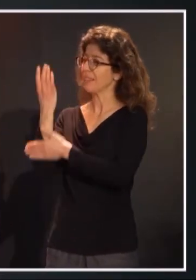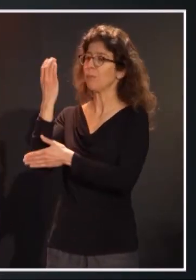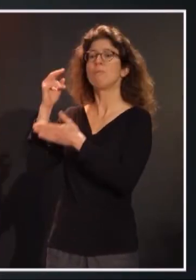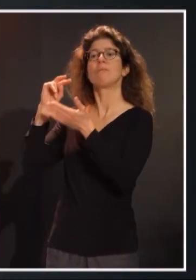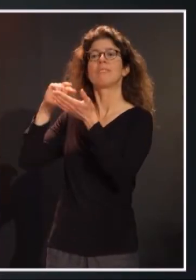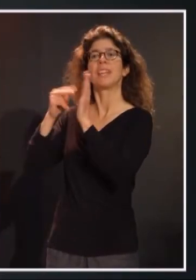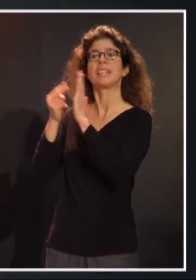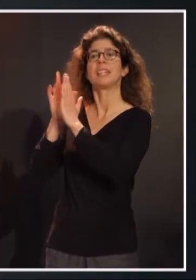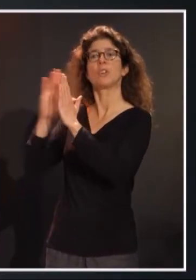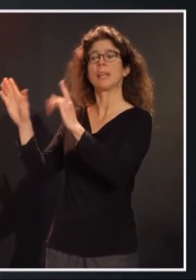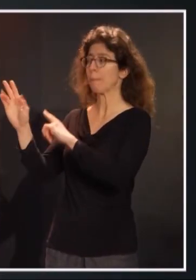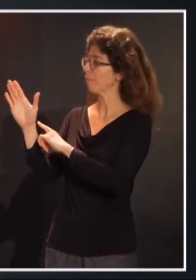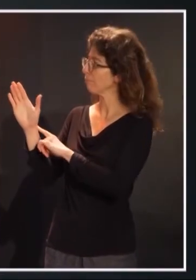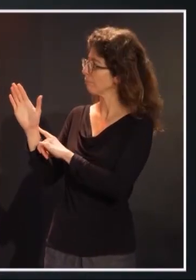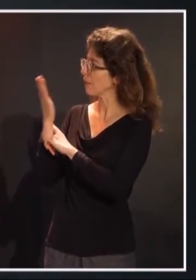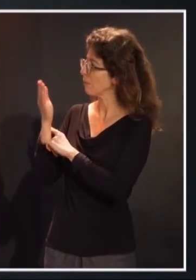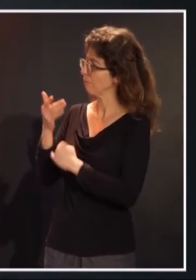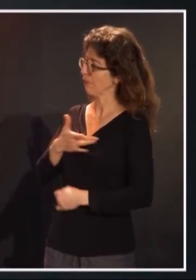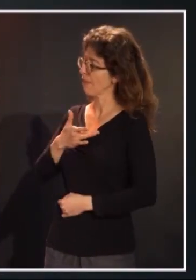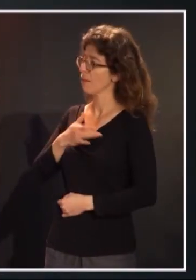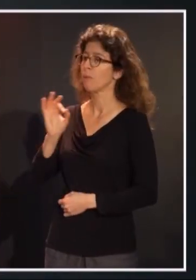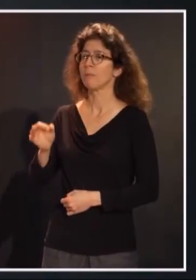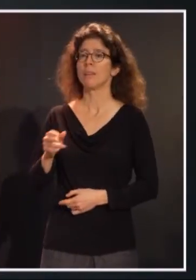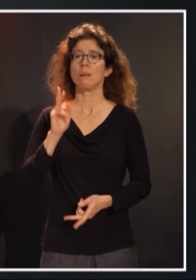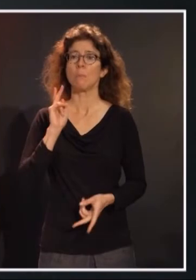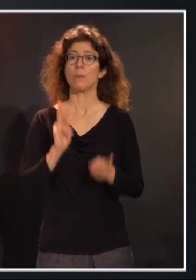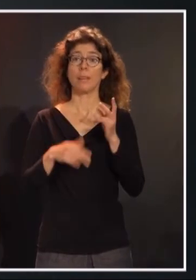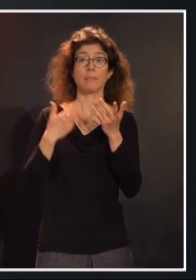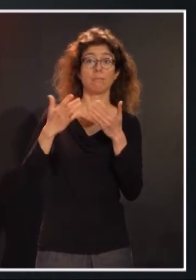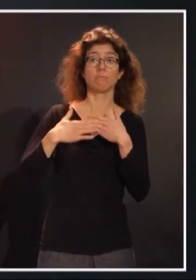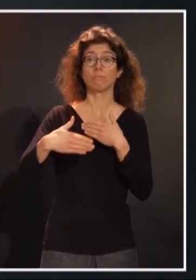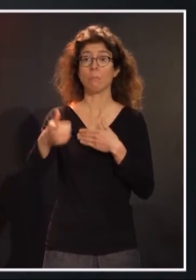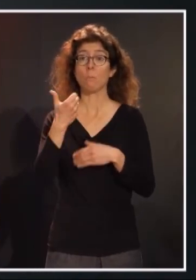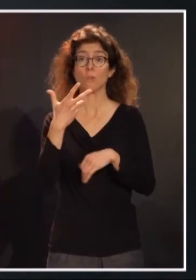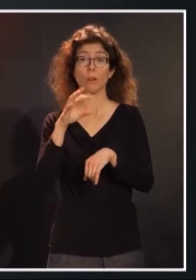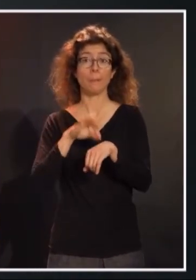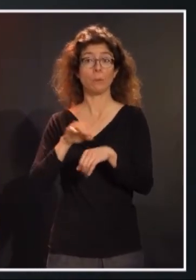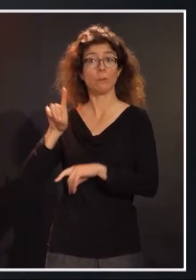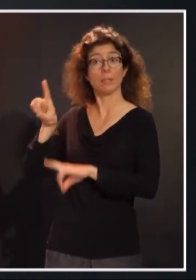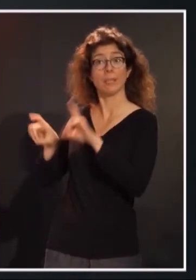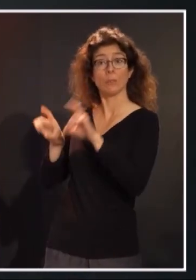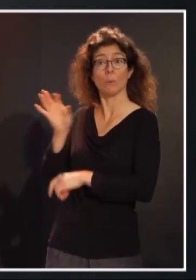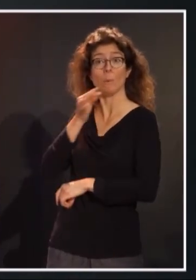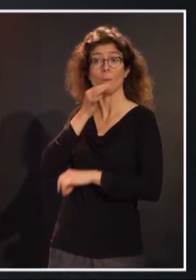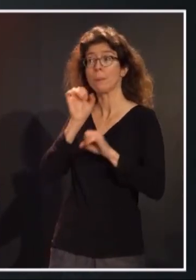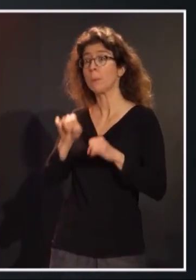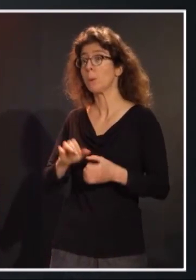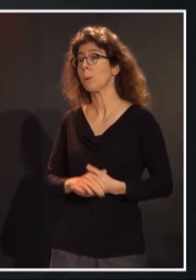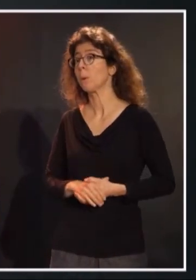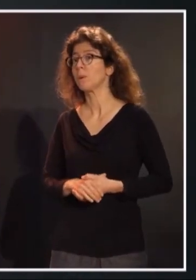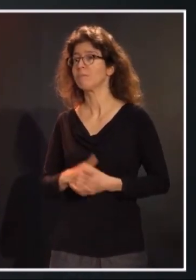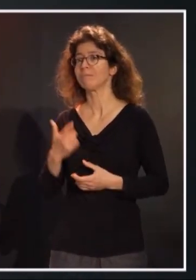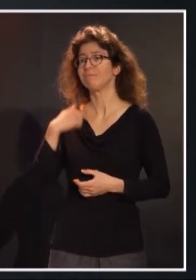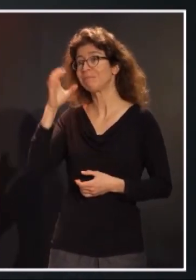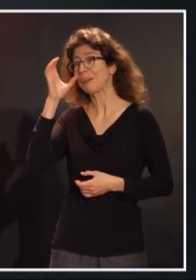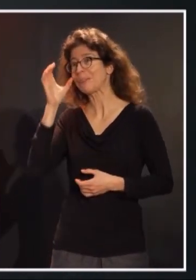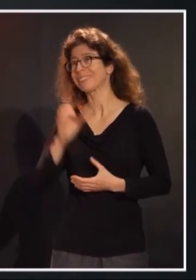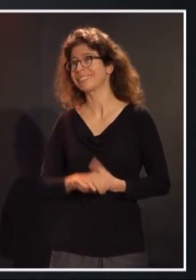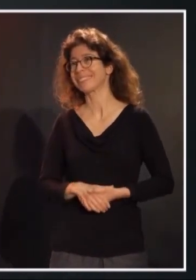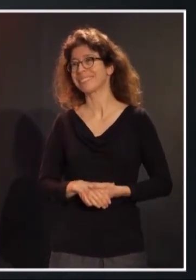très intéressantes. Nous avons peut-être quelques minutes pour des questions. On vous